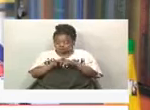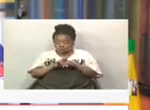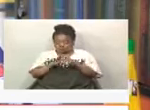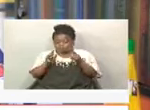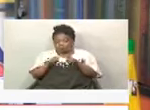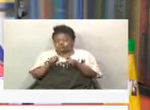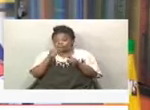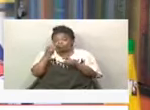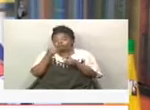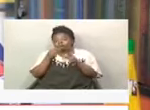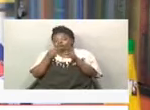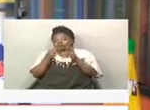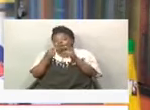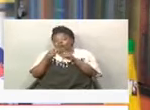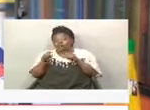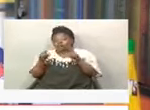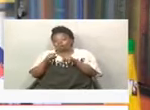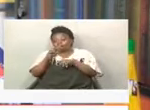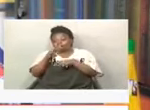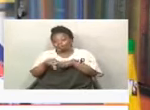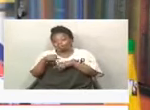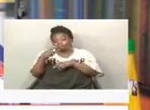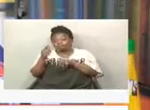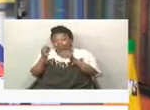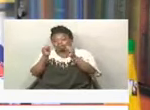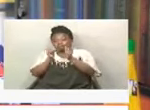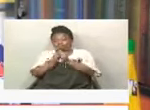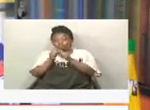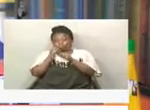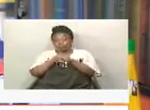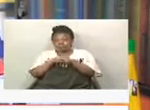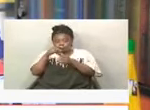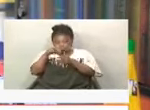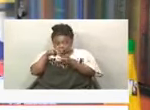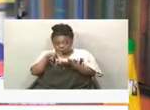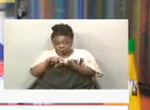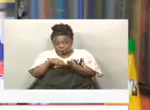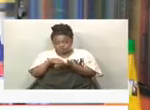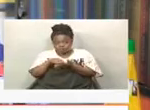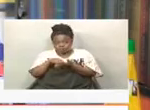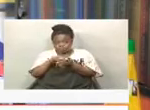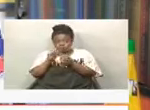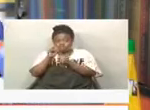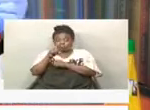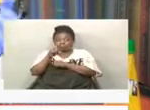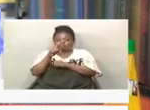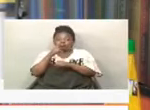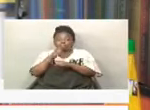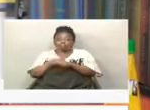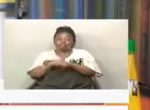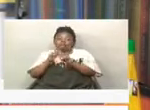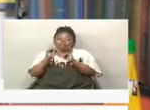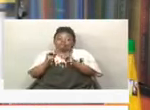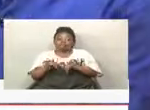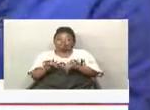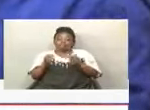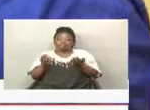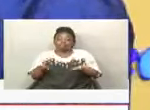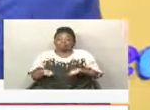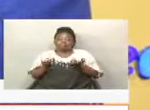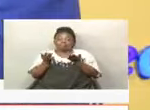wa tandi se nebwogwe bigo 10 imirira emirundi 11 oyino kusigalango